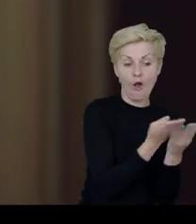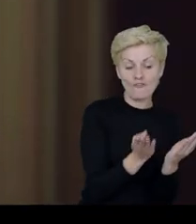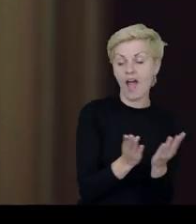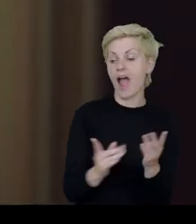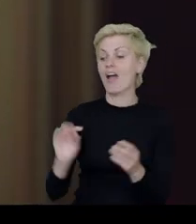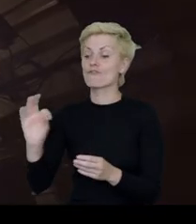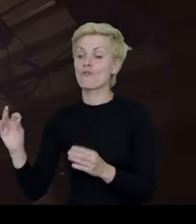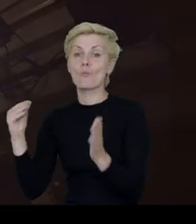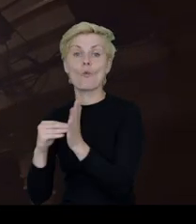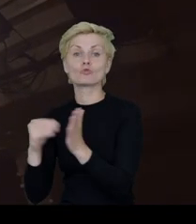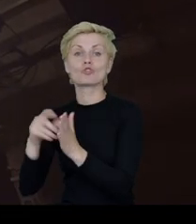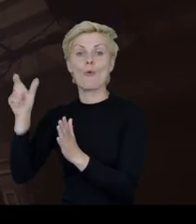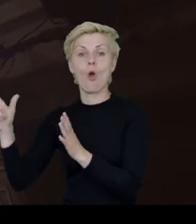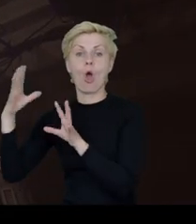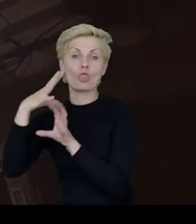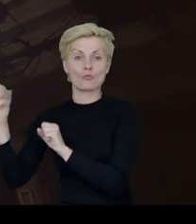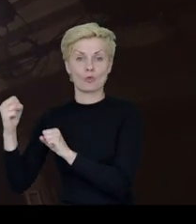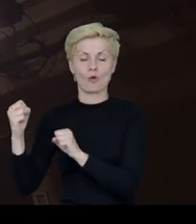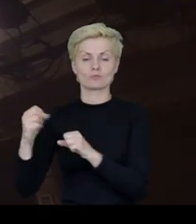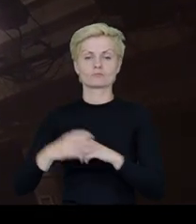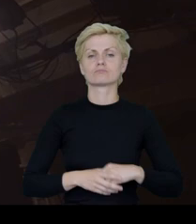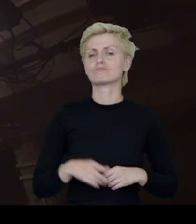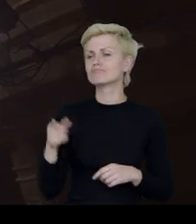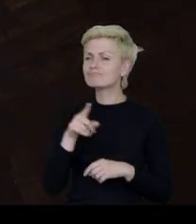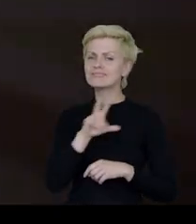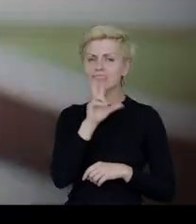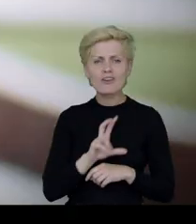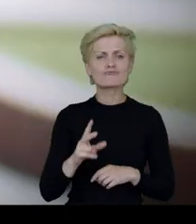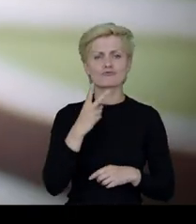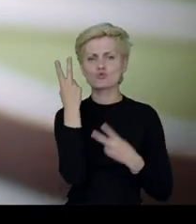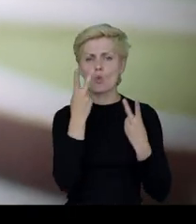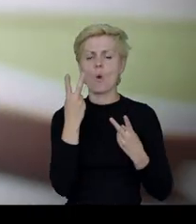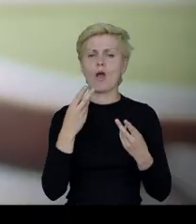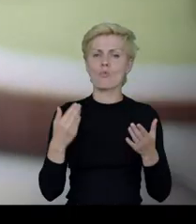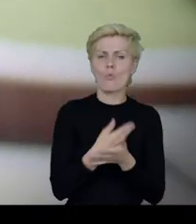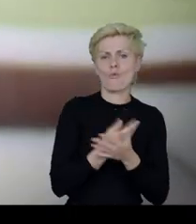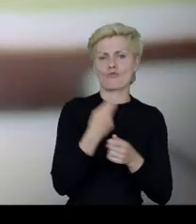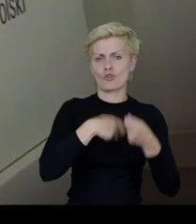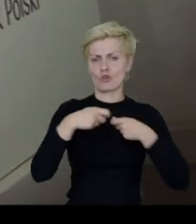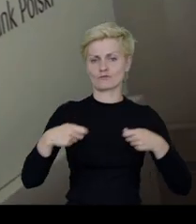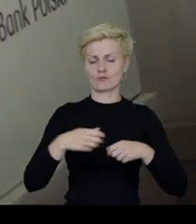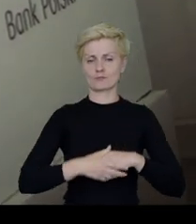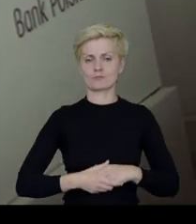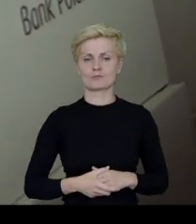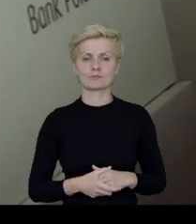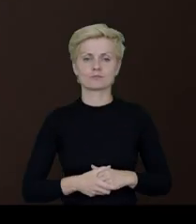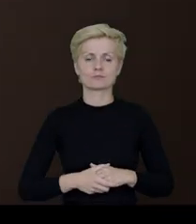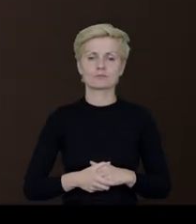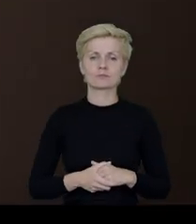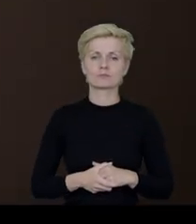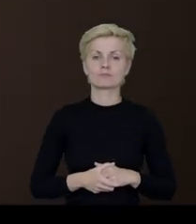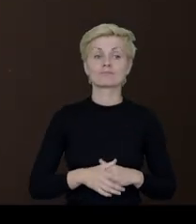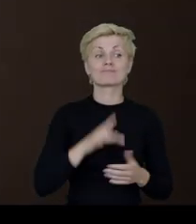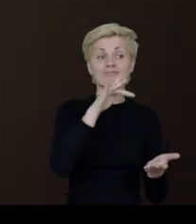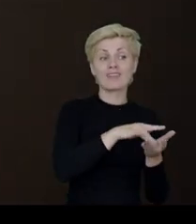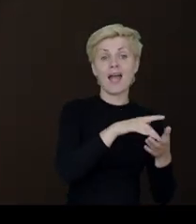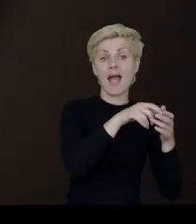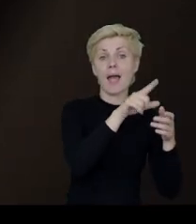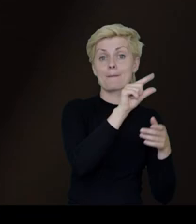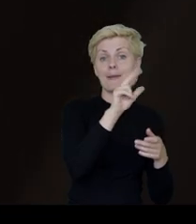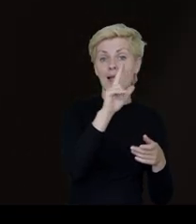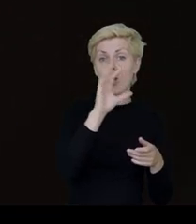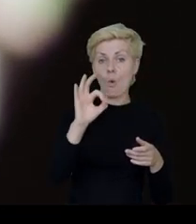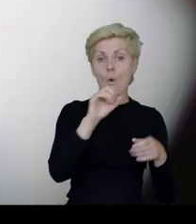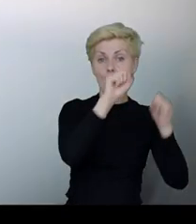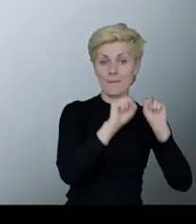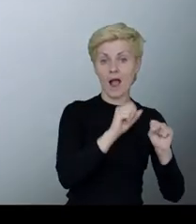współczesnych odbiorców. Nieustannie szukają innowacyjnych rozwiązań. Tak jak w PKO Banku Polskim